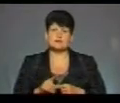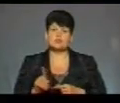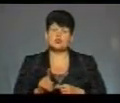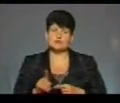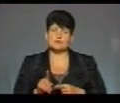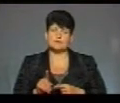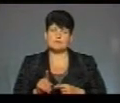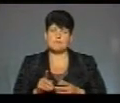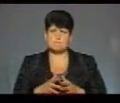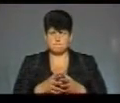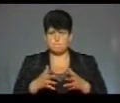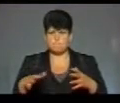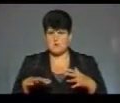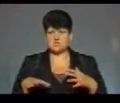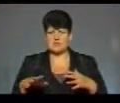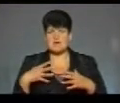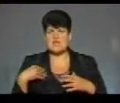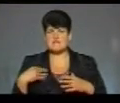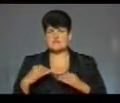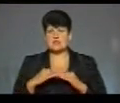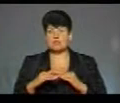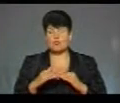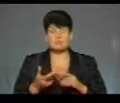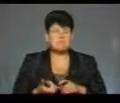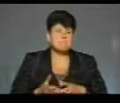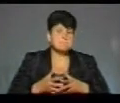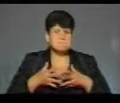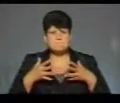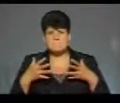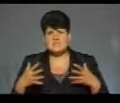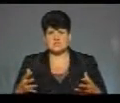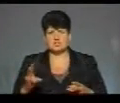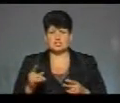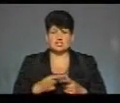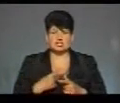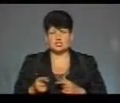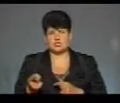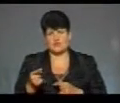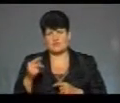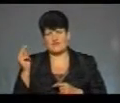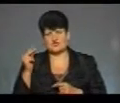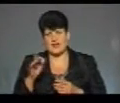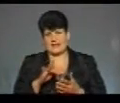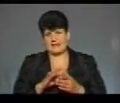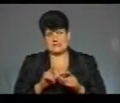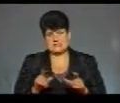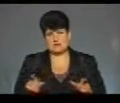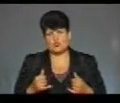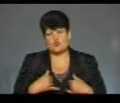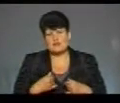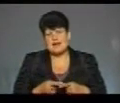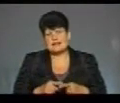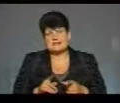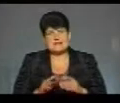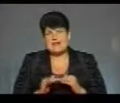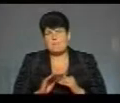таки масштабами. Львівський полігон набагато більший, ніж Тернопільський навчальний центр, тобто в нас це навіть